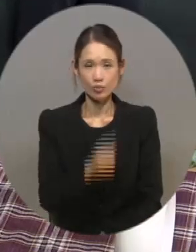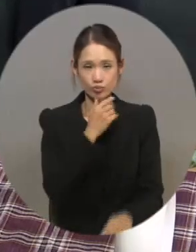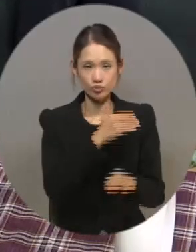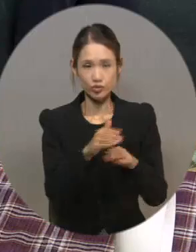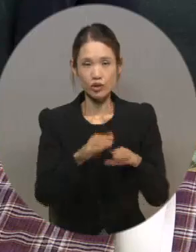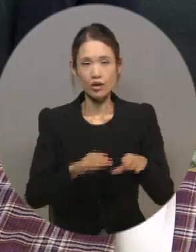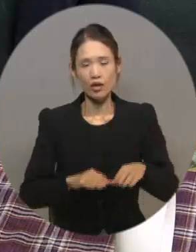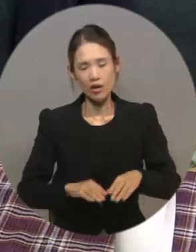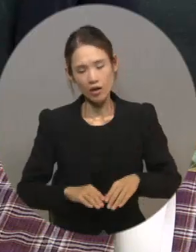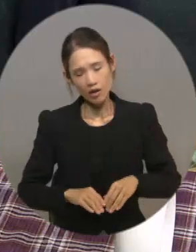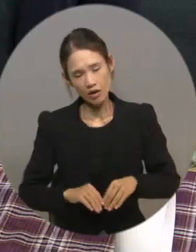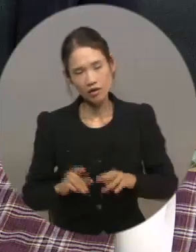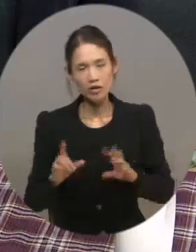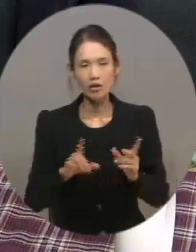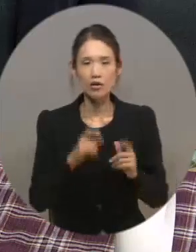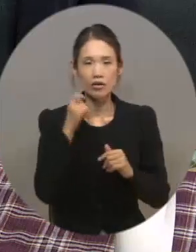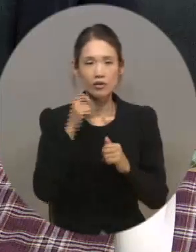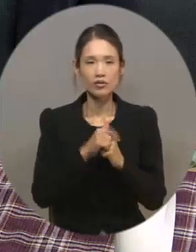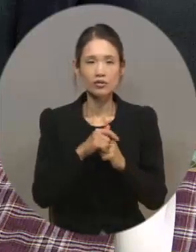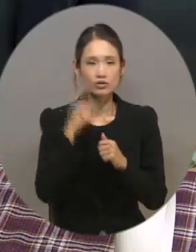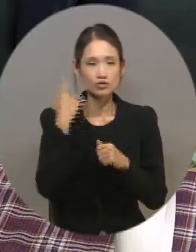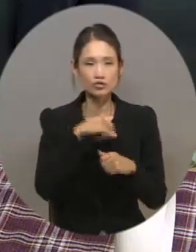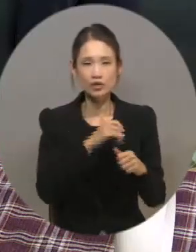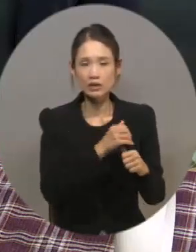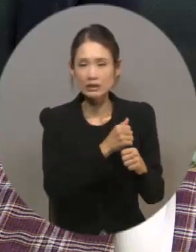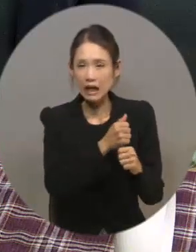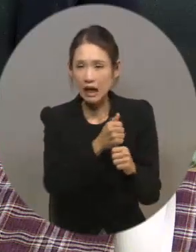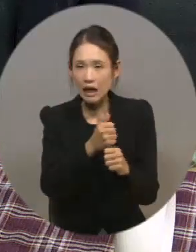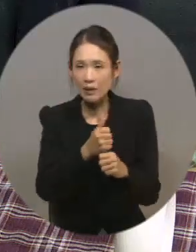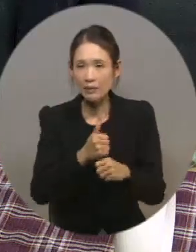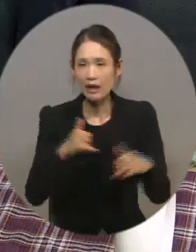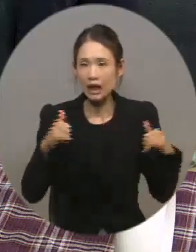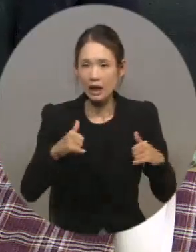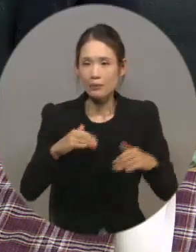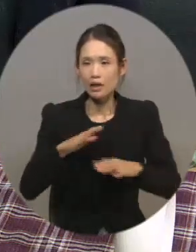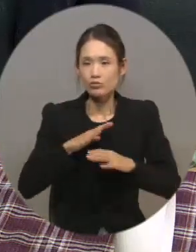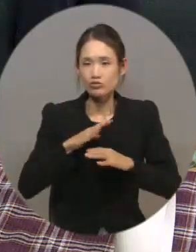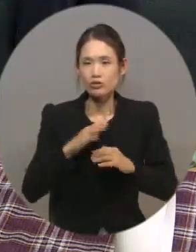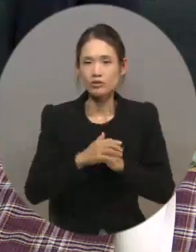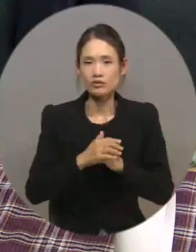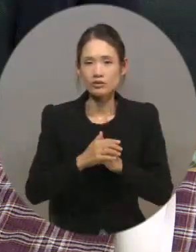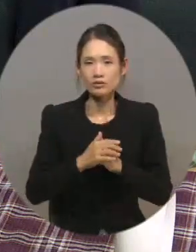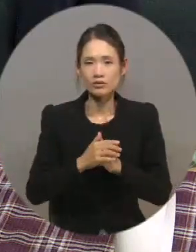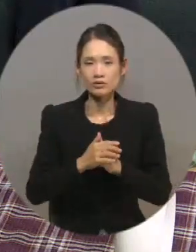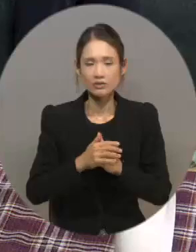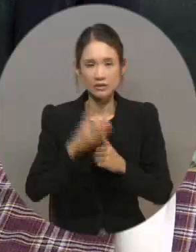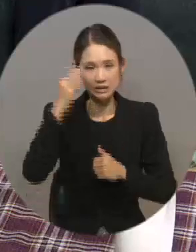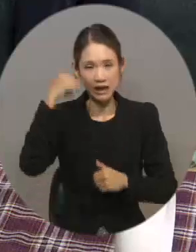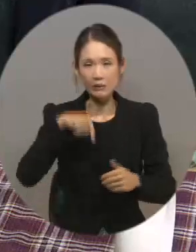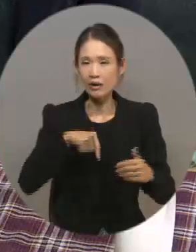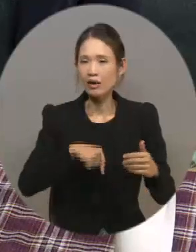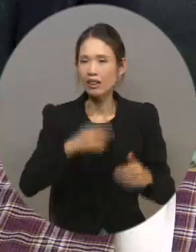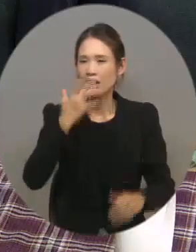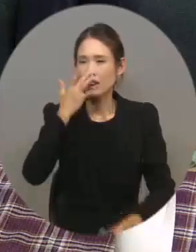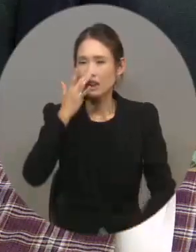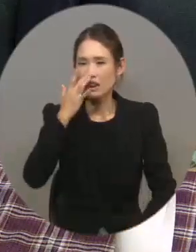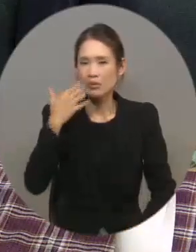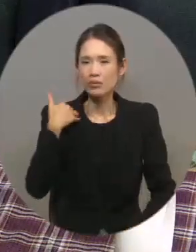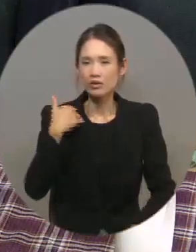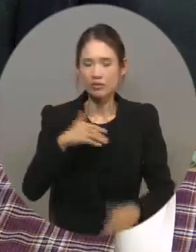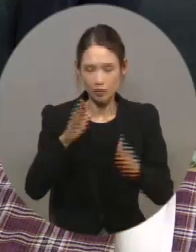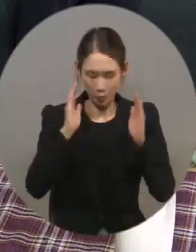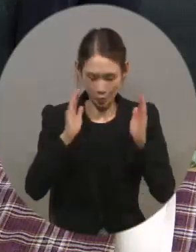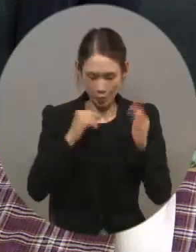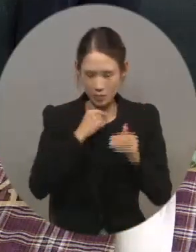배고파 못 살겠고 중국에서는 잡혀갈까 봐 무서워 못 살겠고 남한에서는 몰라서 못 살겠다 그래요. 그래서 공부하고